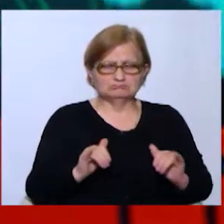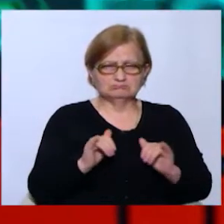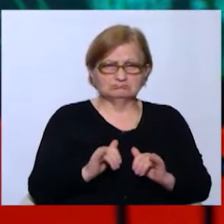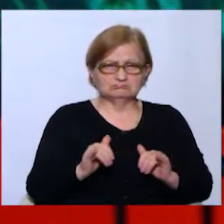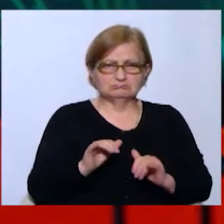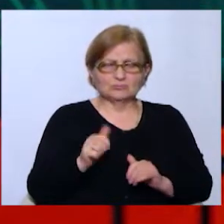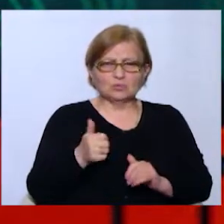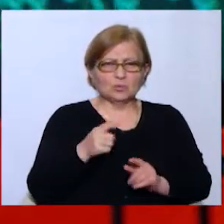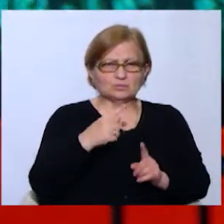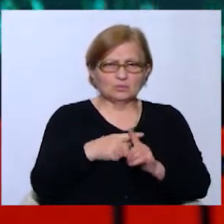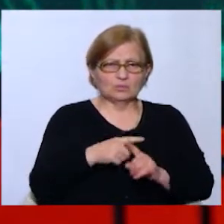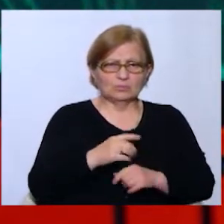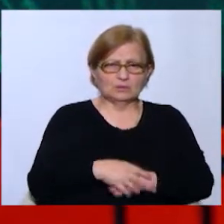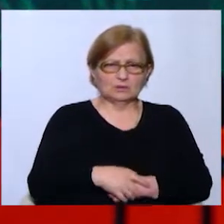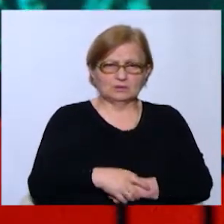უნდა მეუმატო?